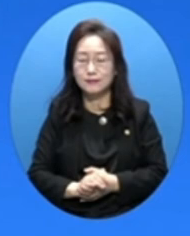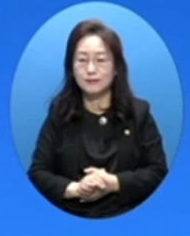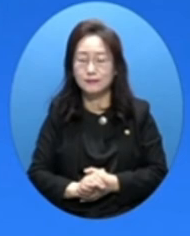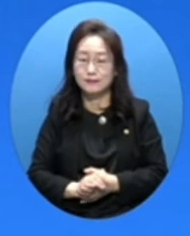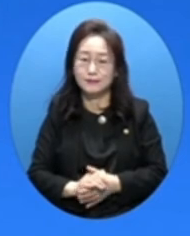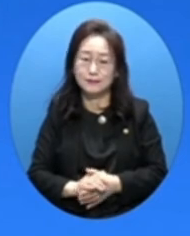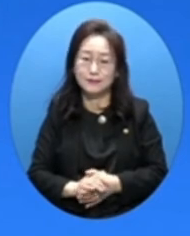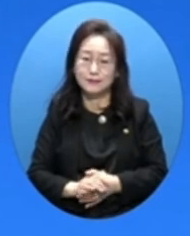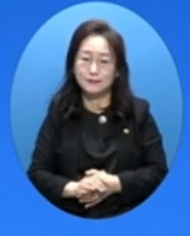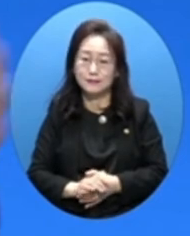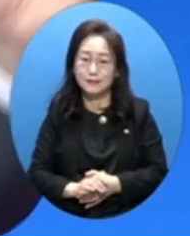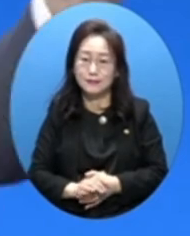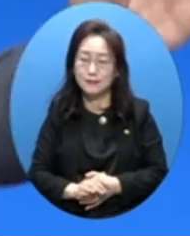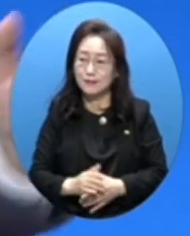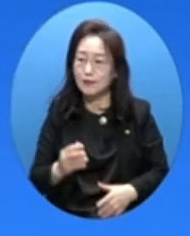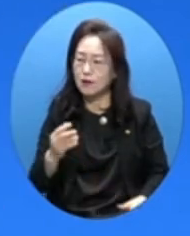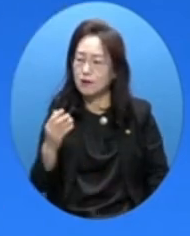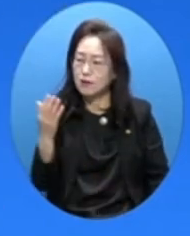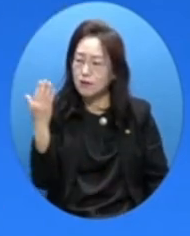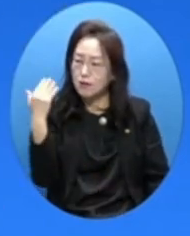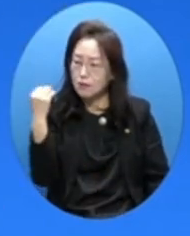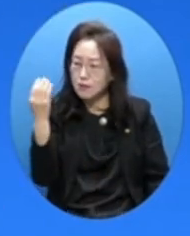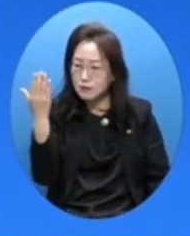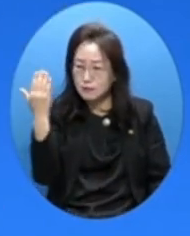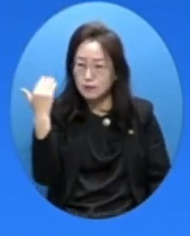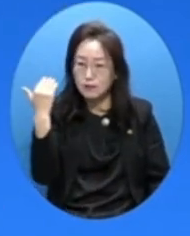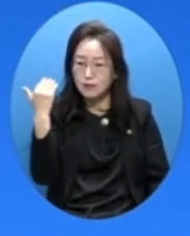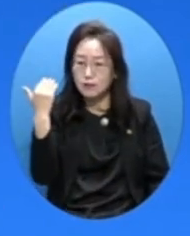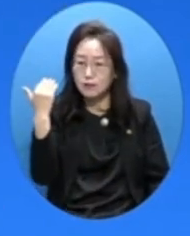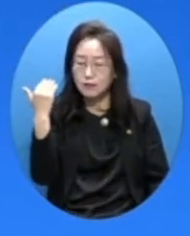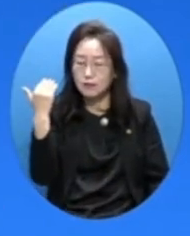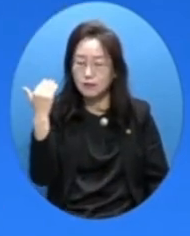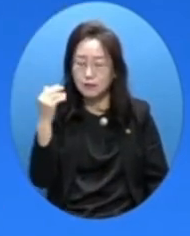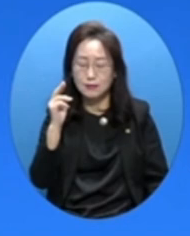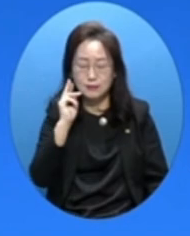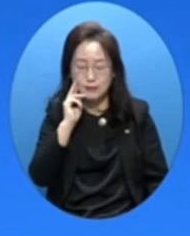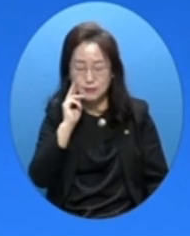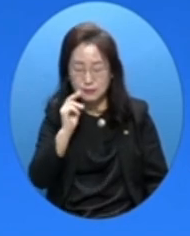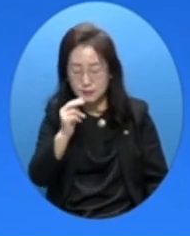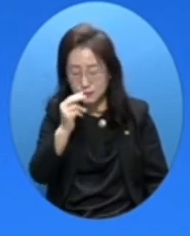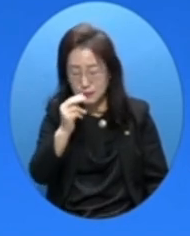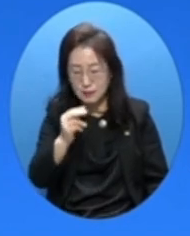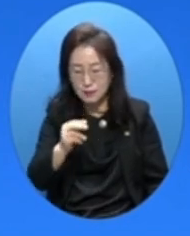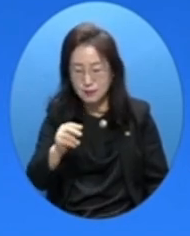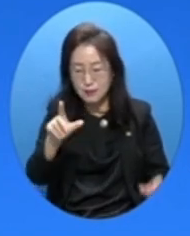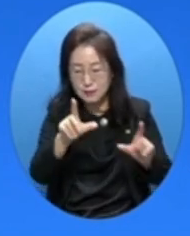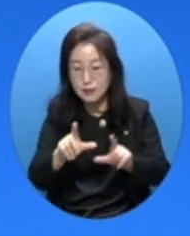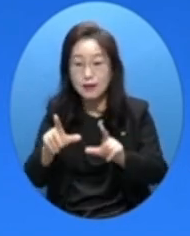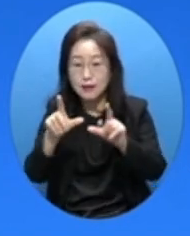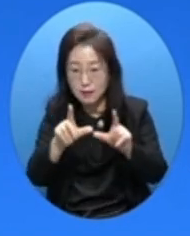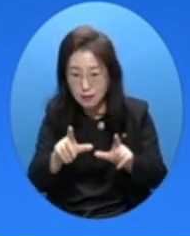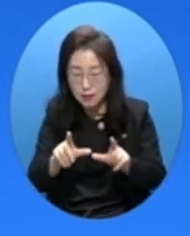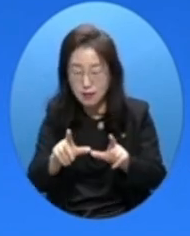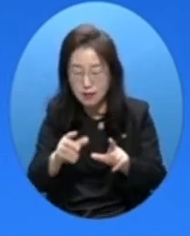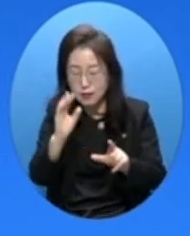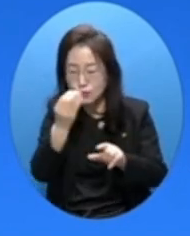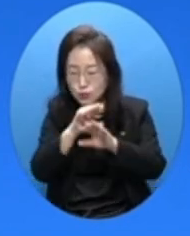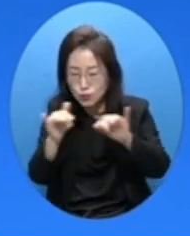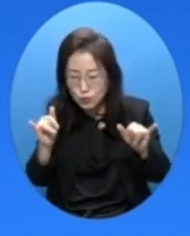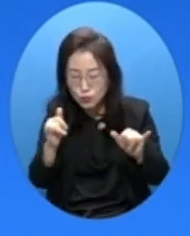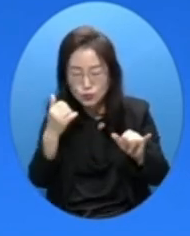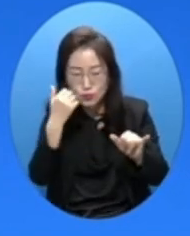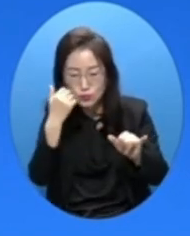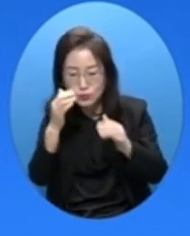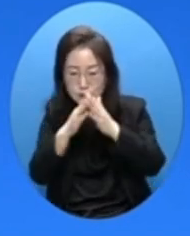제가 엊그제 우리 교회 극빈자 신방을 갔었는데 뭐 표현을 극빈자라는 건 죄송합니다. 참 어렵게 사시고